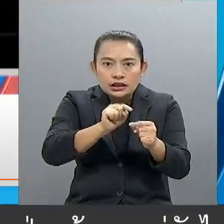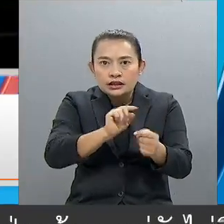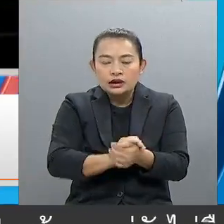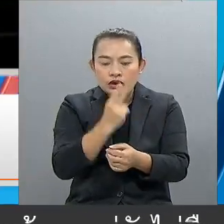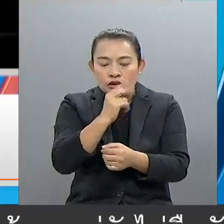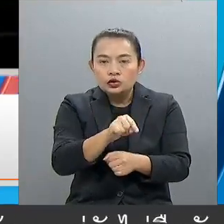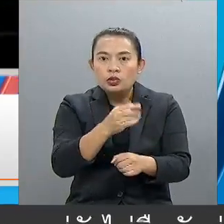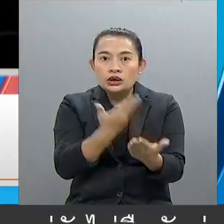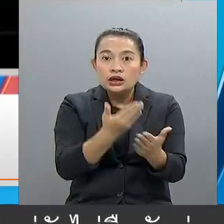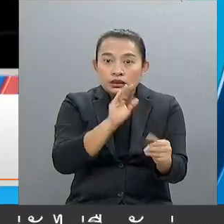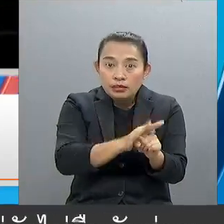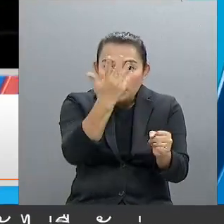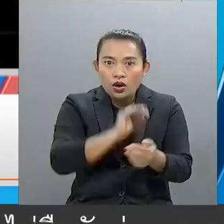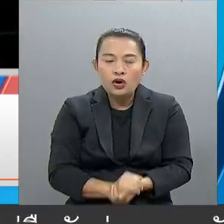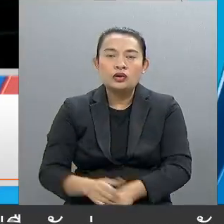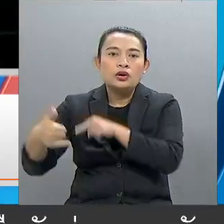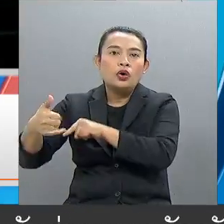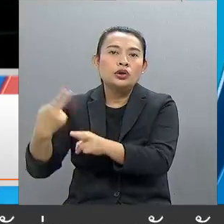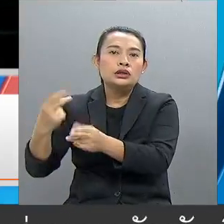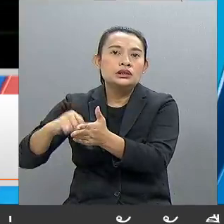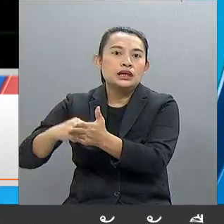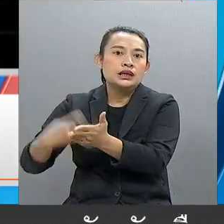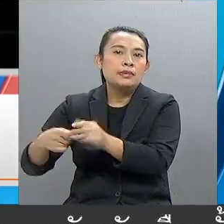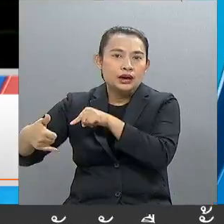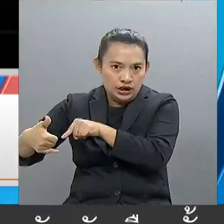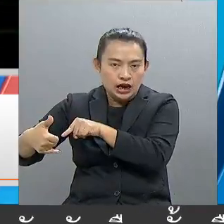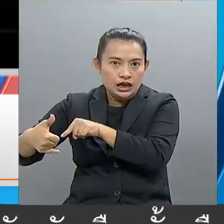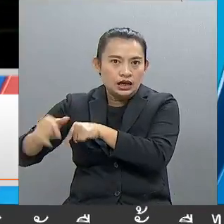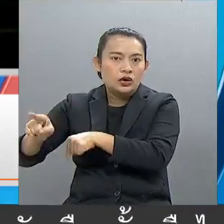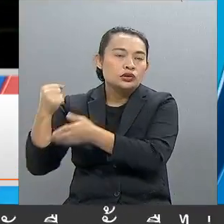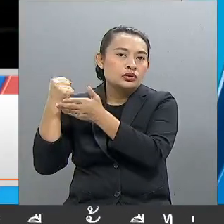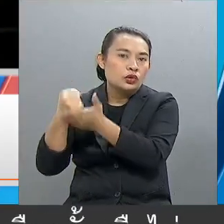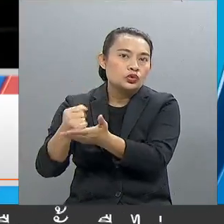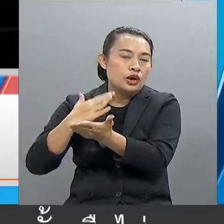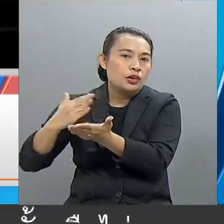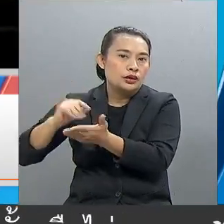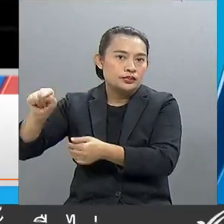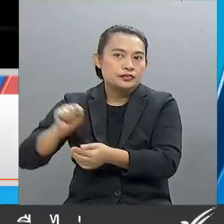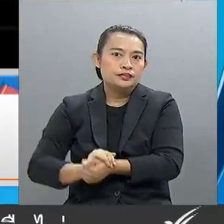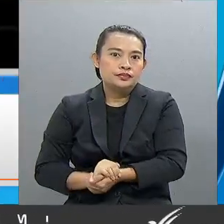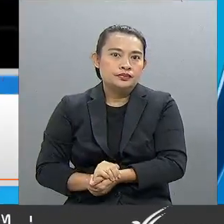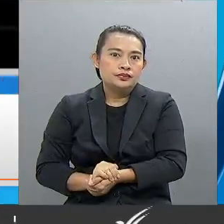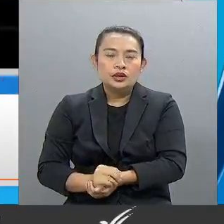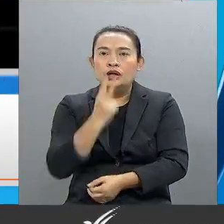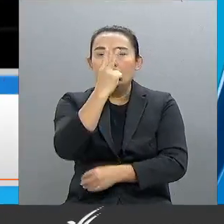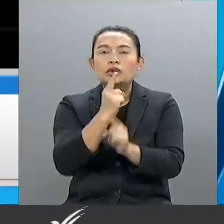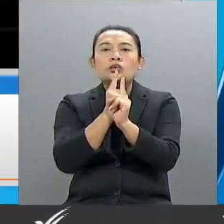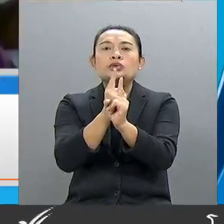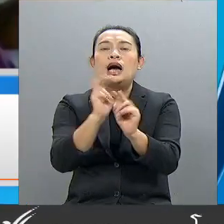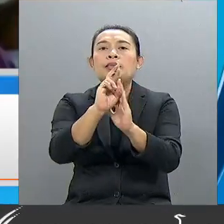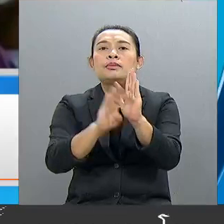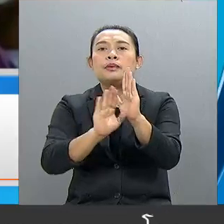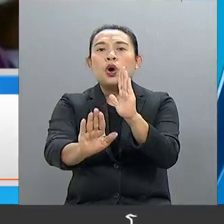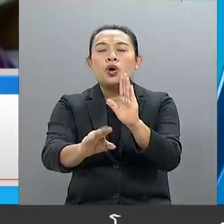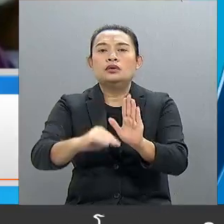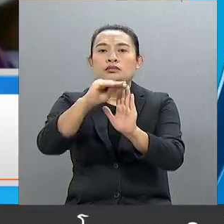ประเด็นปัญหาที่บอกว่าผู้ค้ำกู้ไม่ได้เนี่ยผมอยากให้แยกคนละประเด็นต้องดูว่าระเบียบสากลก็เขียนยังไงนะแล้วก็เ